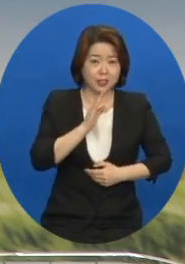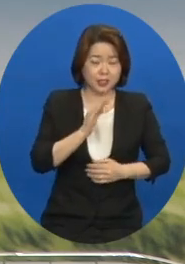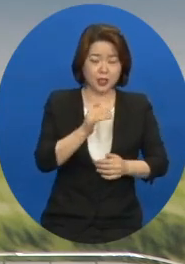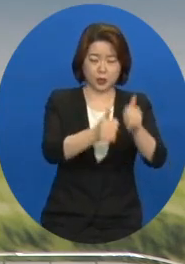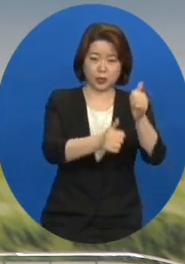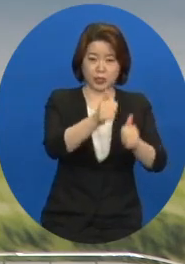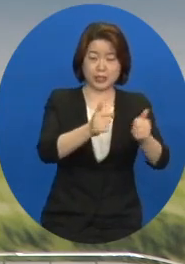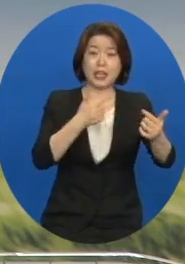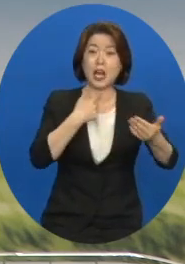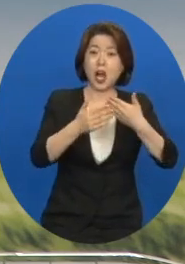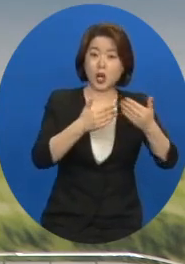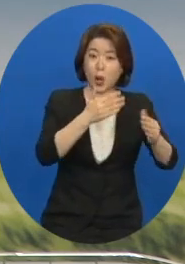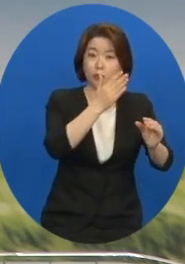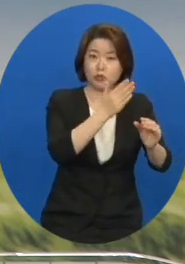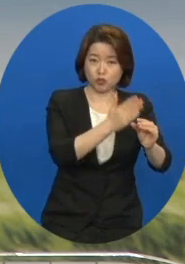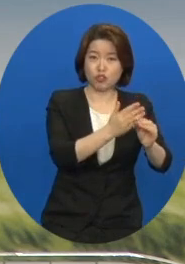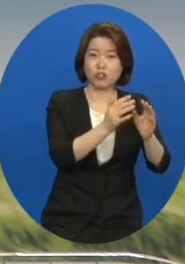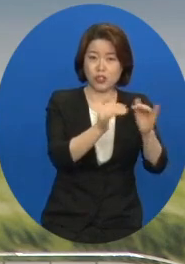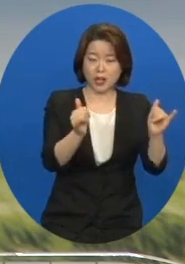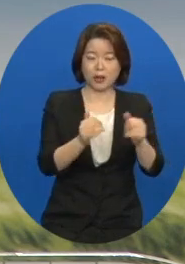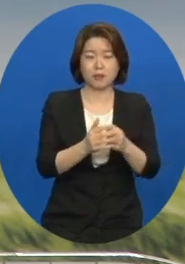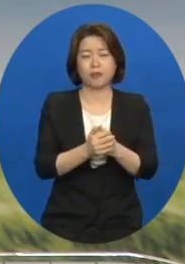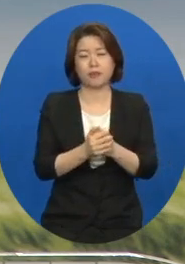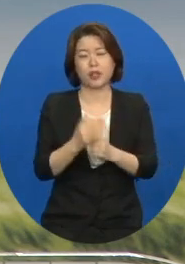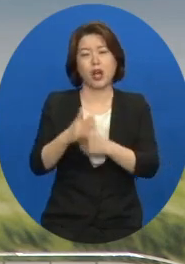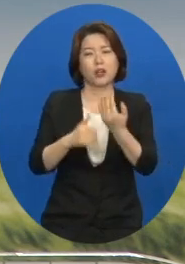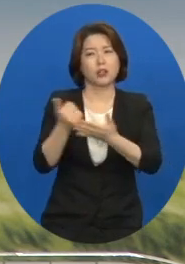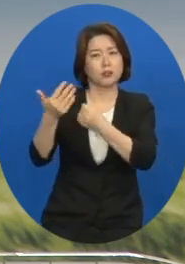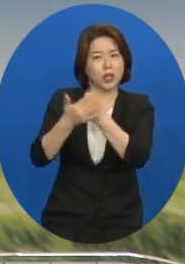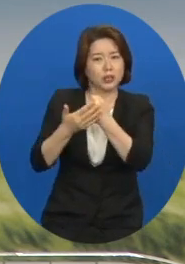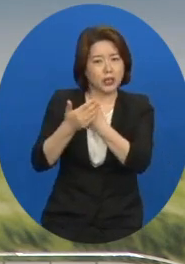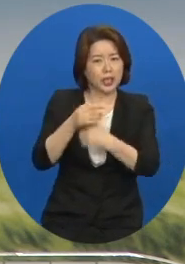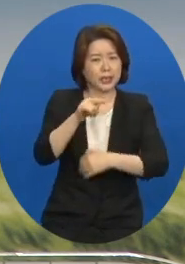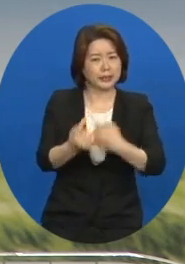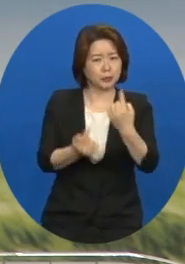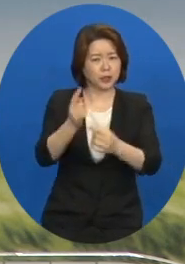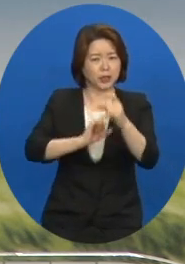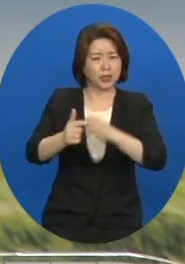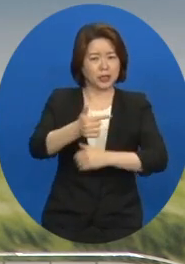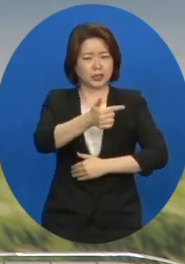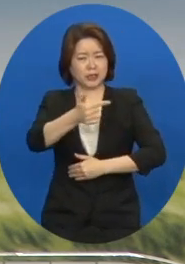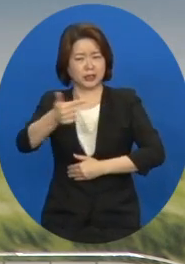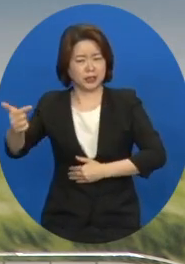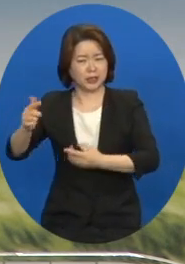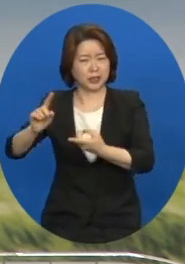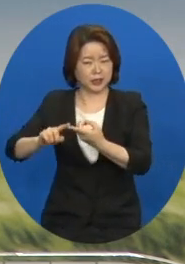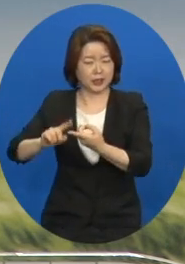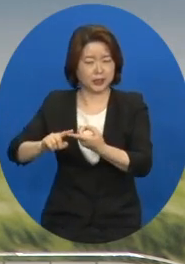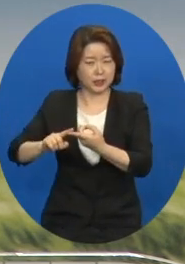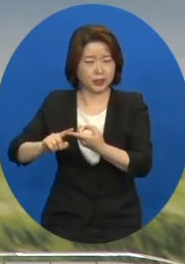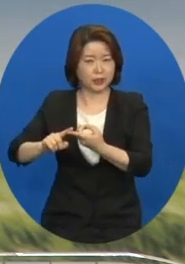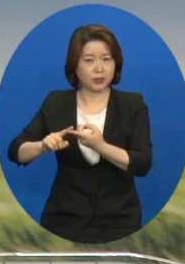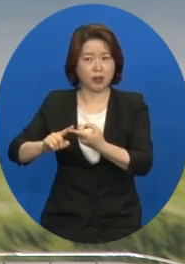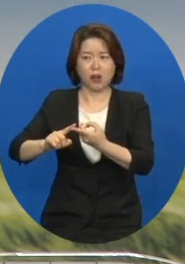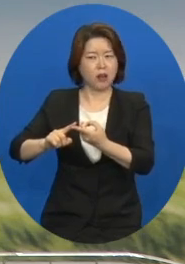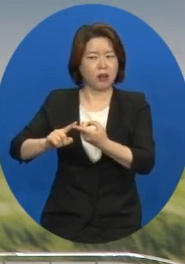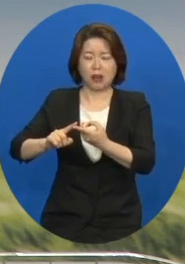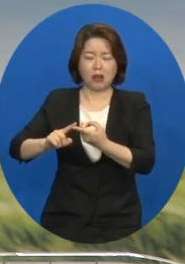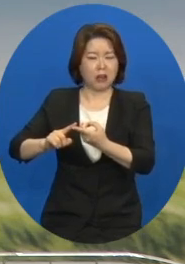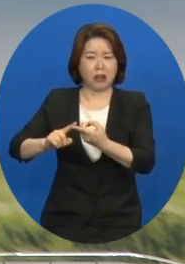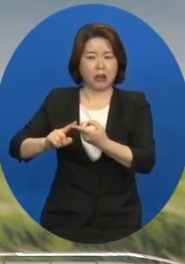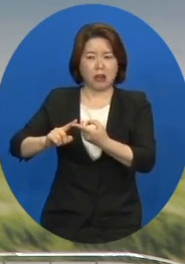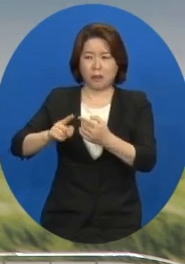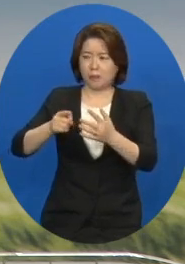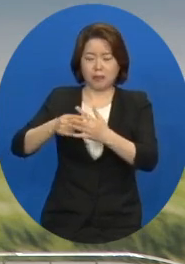시험을 겪고 있는 사람은 하나님의 은혜가 이보다 훨씬 더 크다는 사실에 대해서 선뜻 마음에